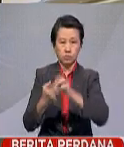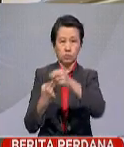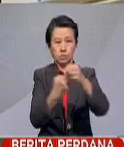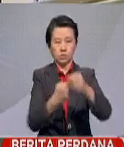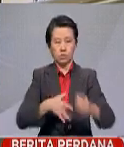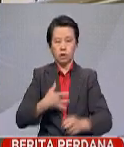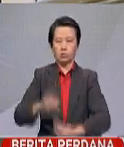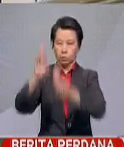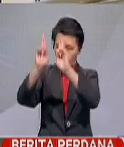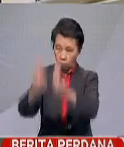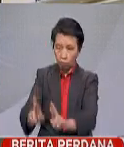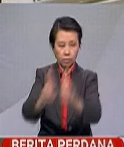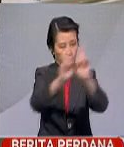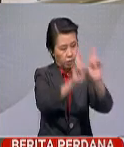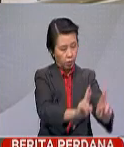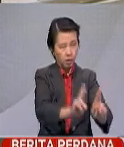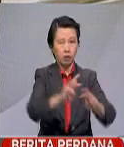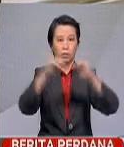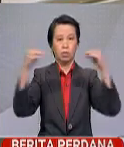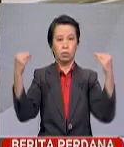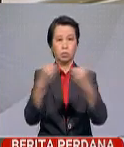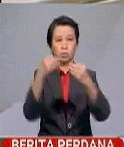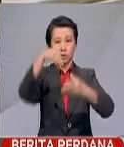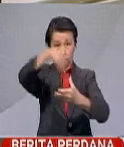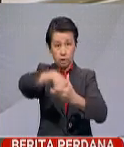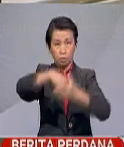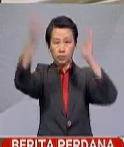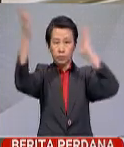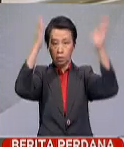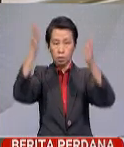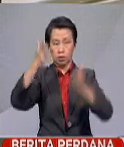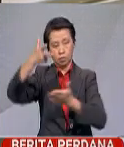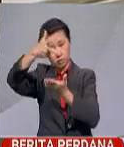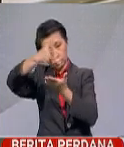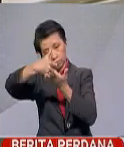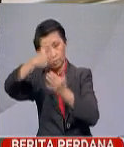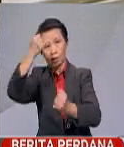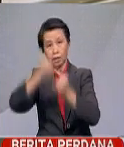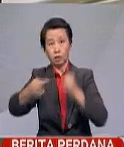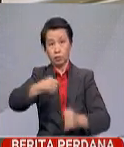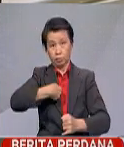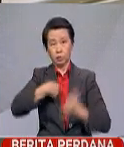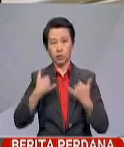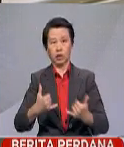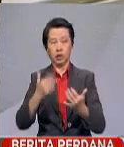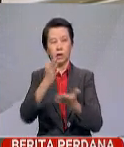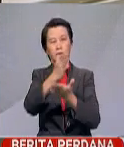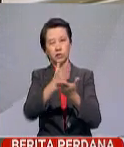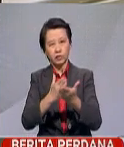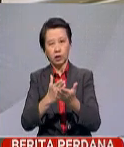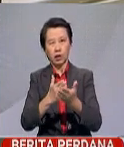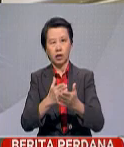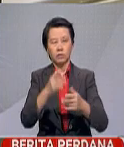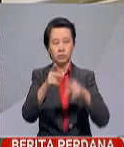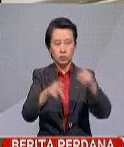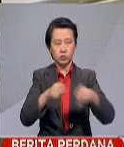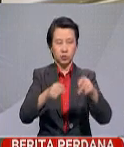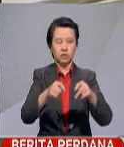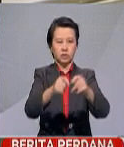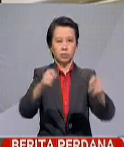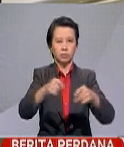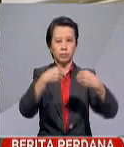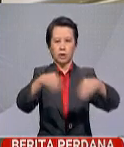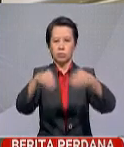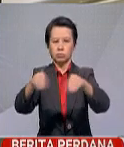rasa hormat antara masyarakat di negara Malaysia. Tinjauan akhir yang dibuat oleh saya hari ini di beberapa komplek membeli belah di ibu